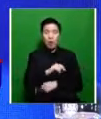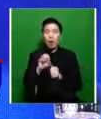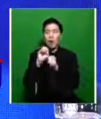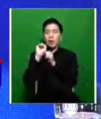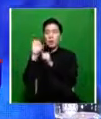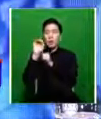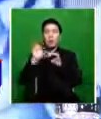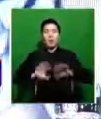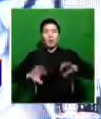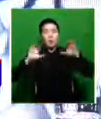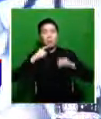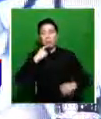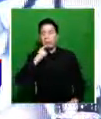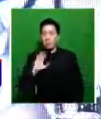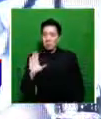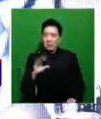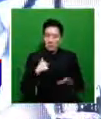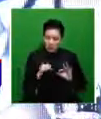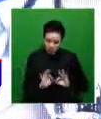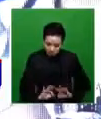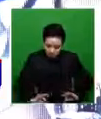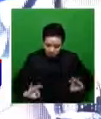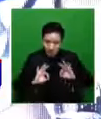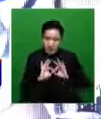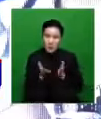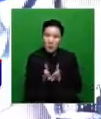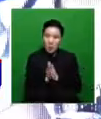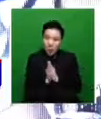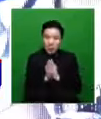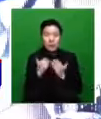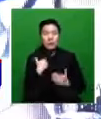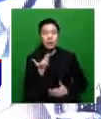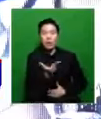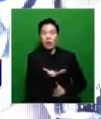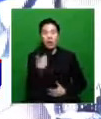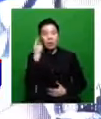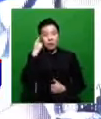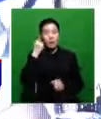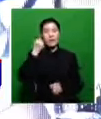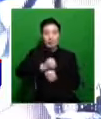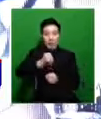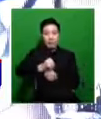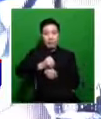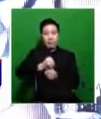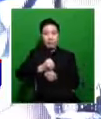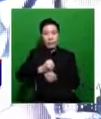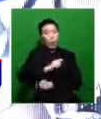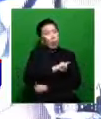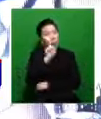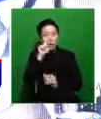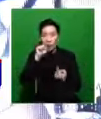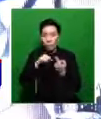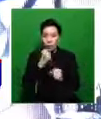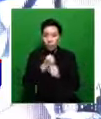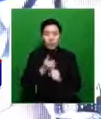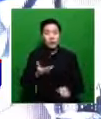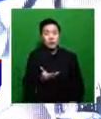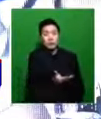ที่จะขอให้เป็นวันทำงานตามปกตินะครับพวกเราทุกค